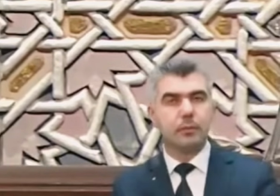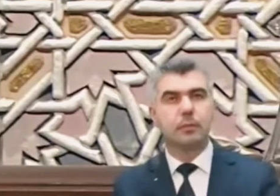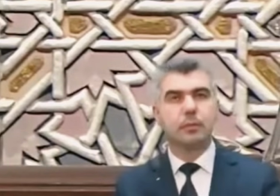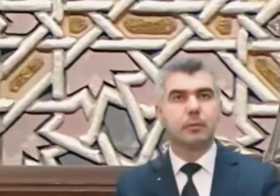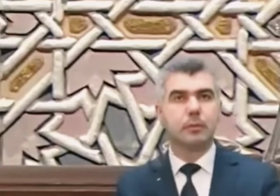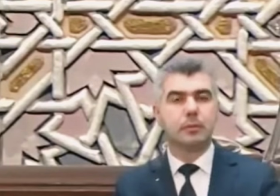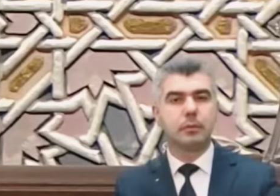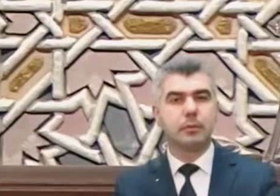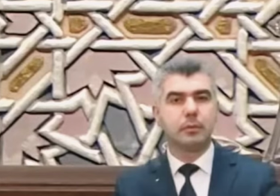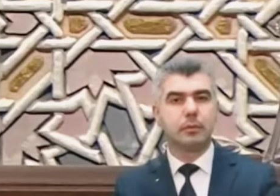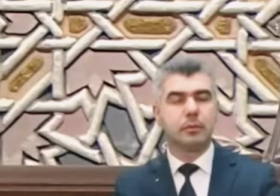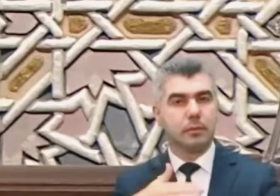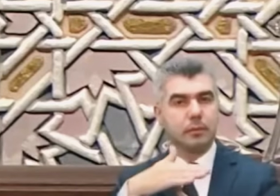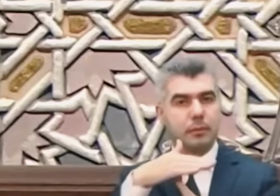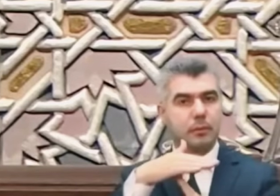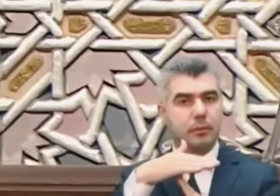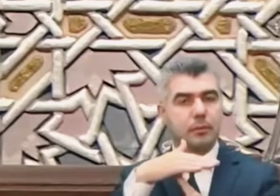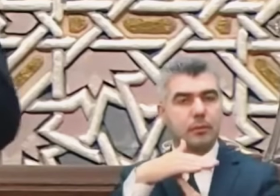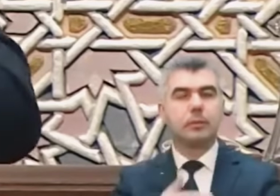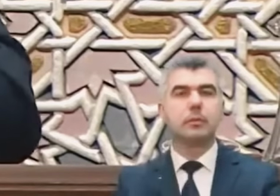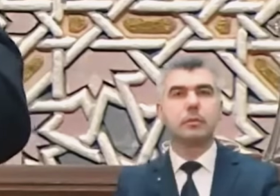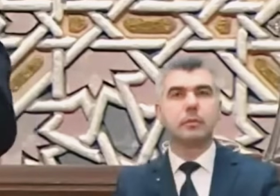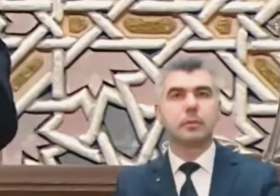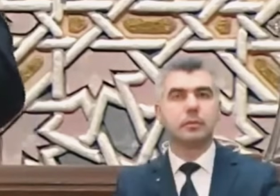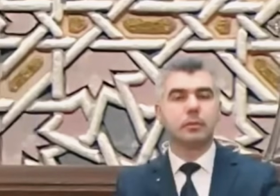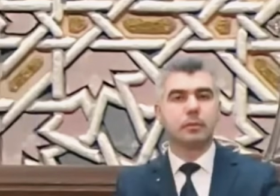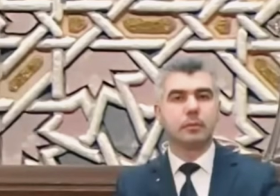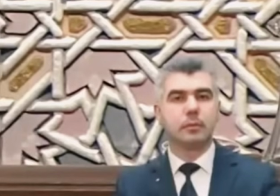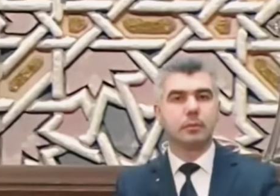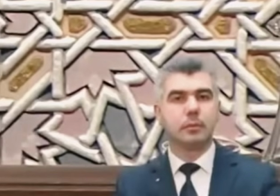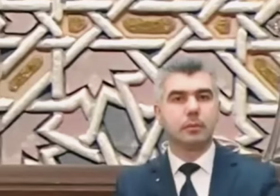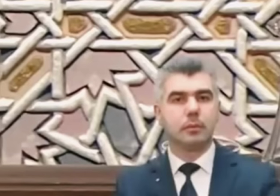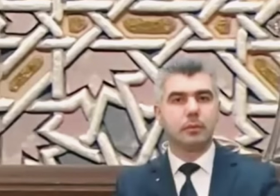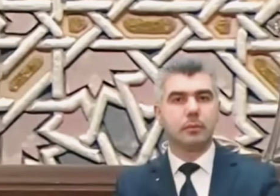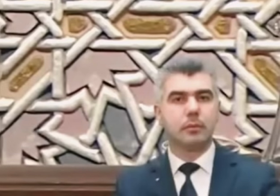اذا اعطي نقط نظام للاخوه.